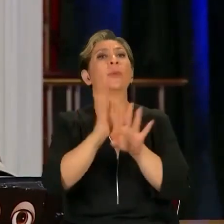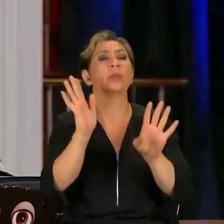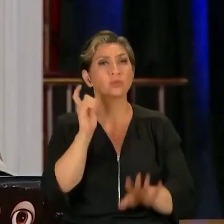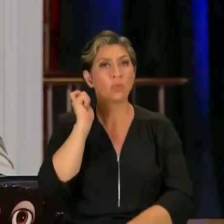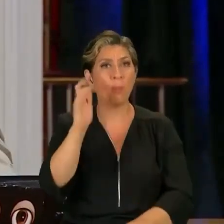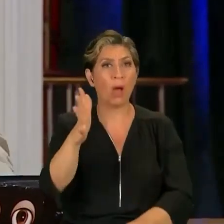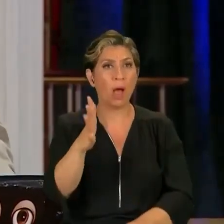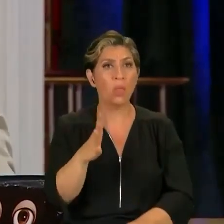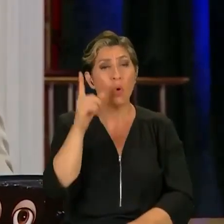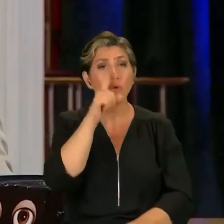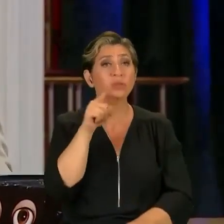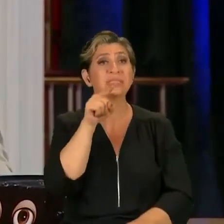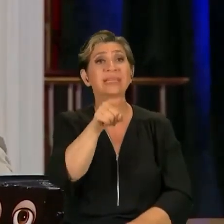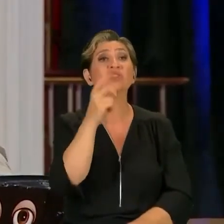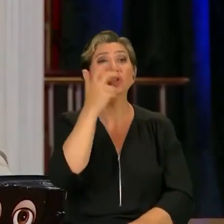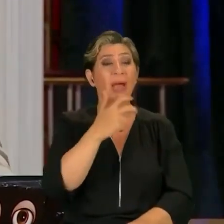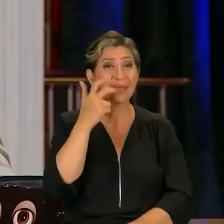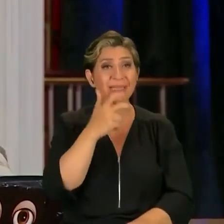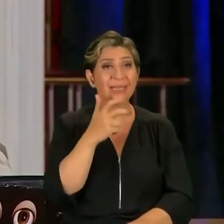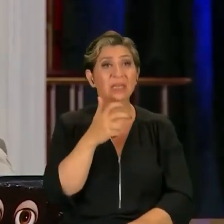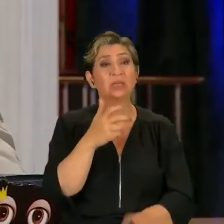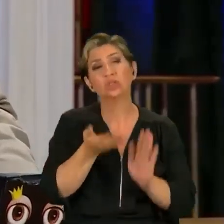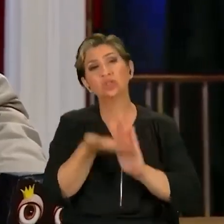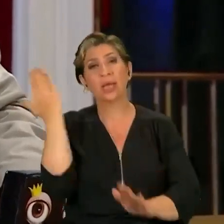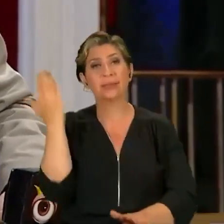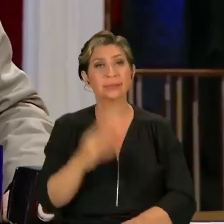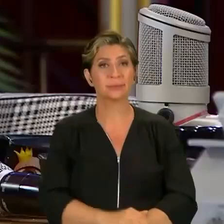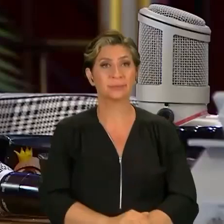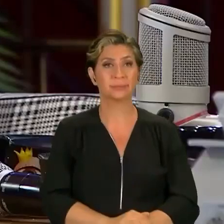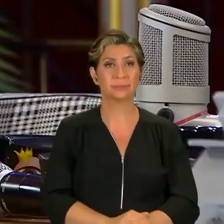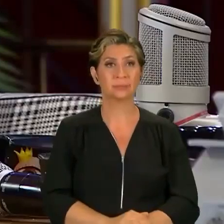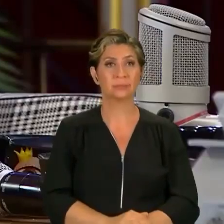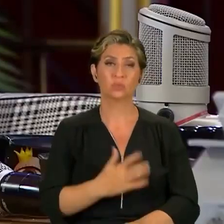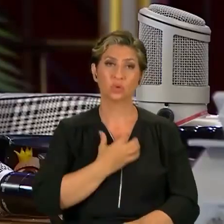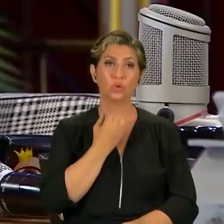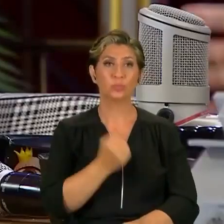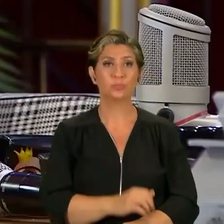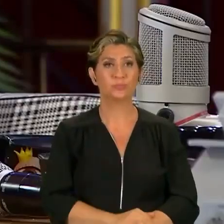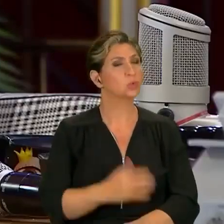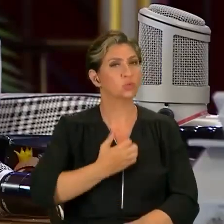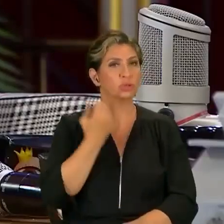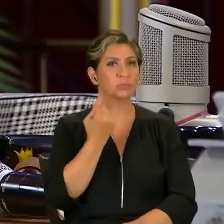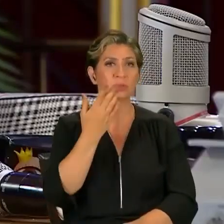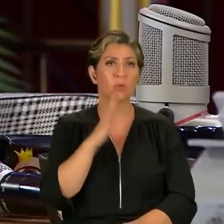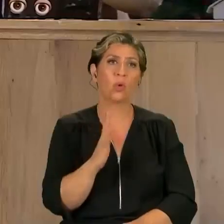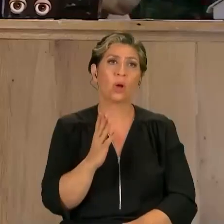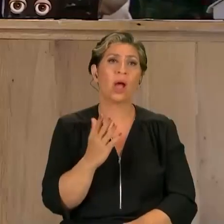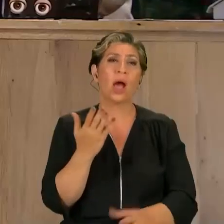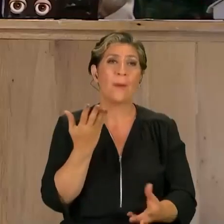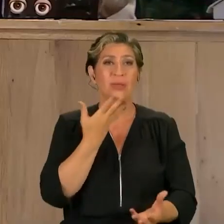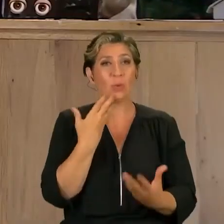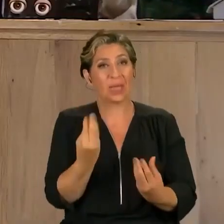konuşamadık vallahi billahi. O yüzden senin şarkını çıkardık. Üzüldüm. Hayır üzülecek bir şey yok. Yani... Ama